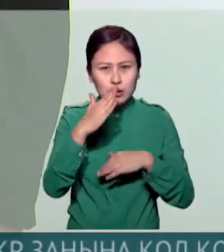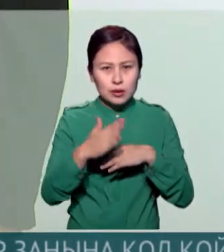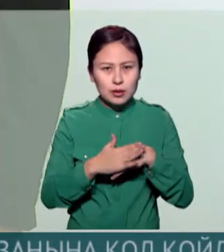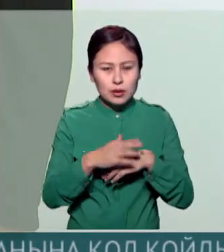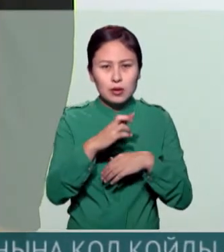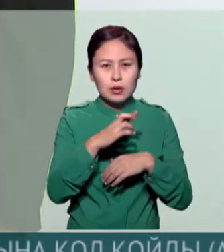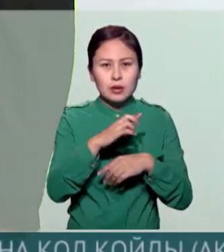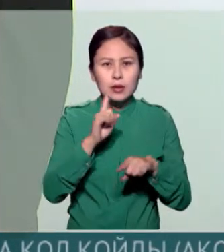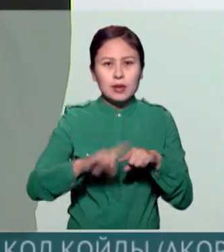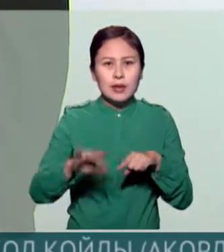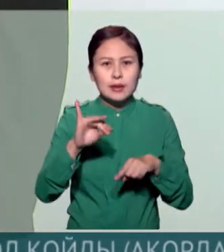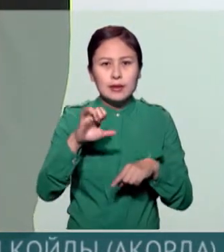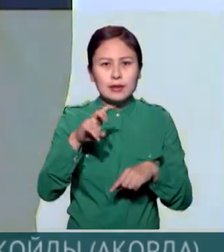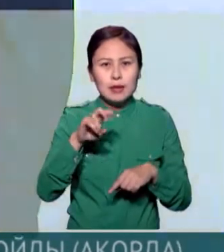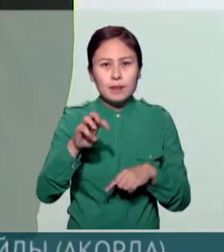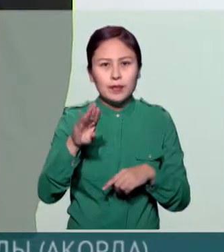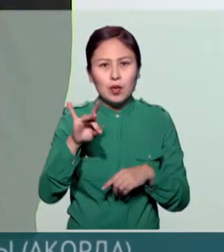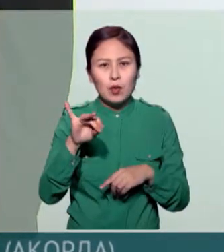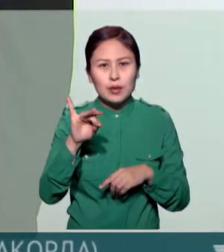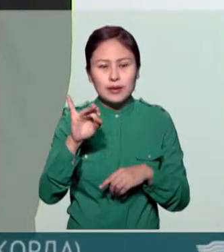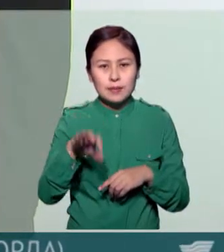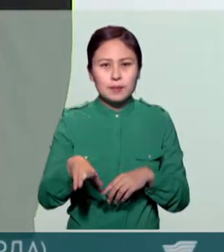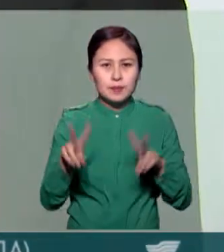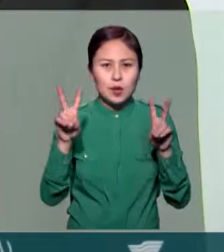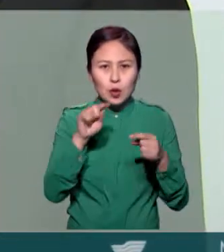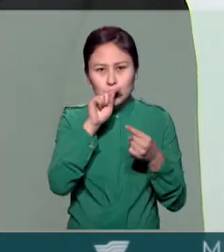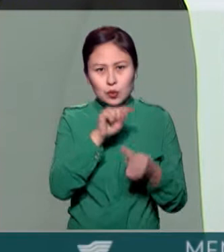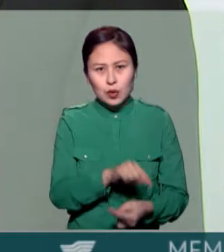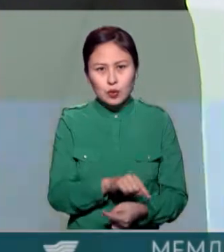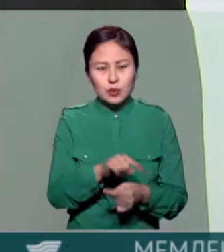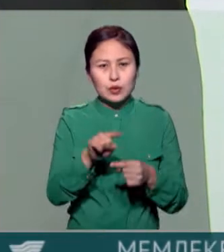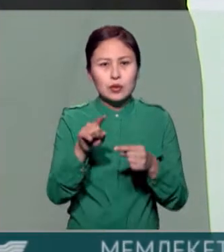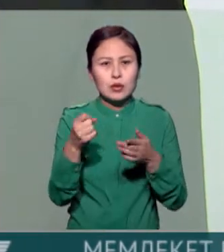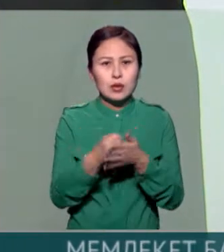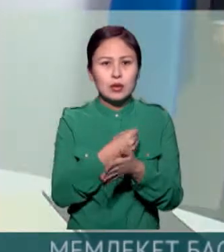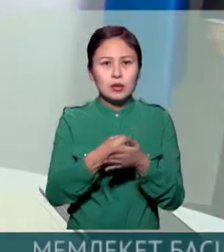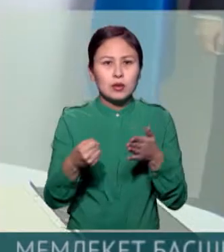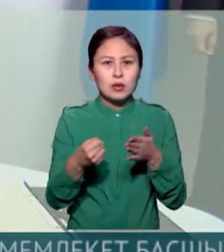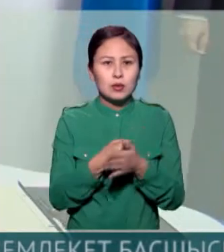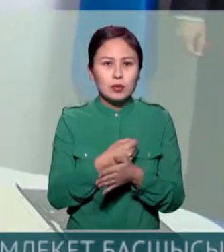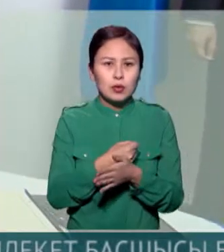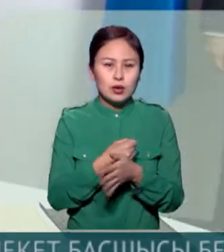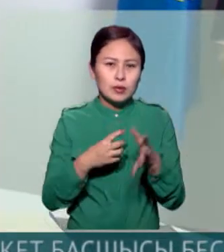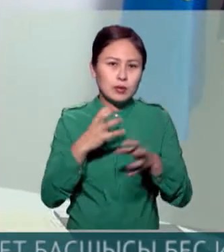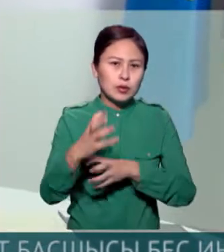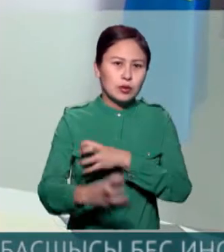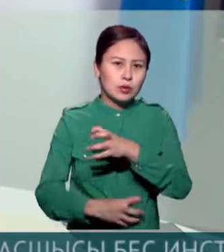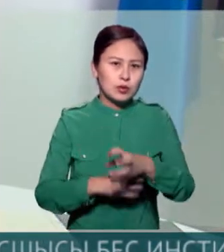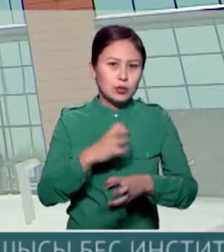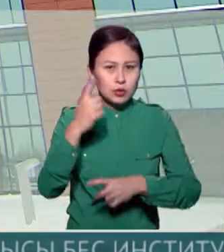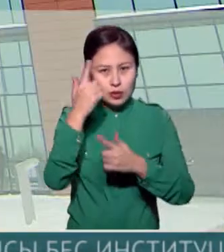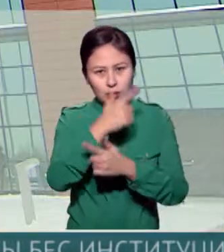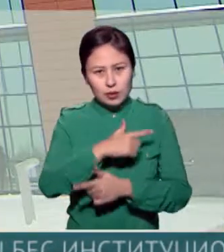Ұлттар Ұйымының жуырда өткен сессиясында ислам терроризмге қарсы форумы және бұл жауыздықпен күресудің бүкіл әлемдік желісін